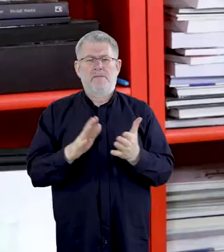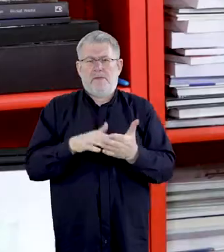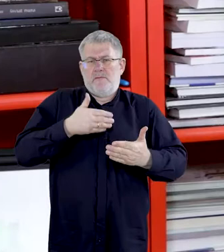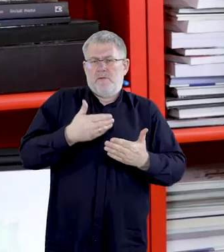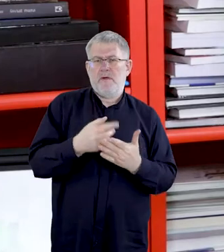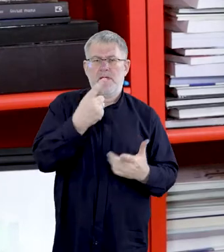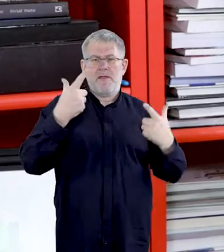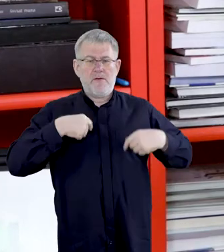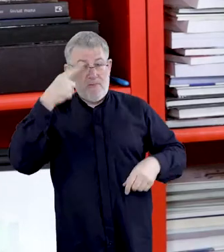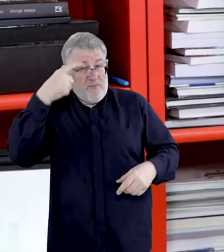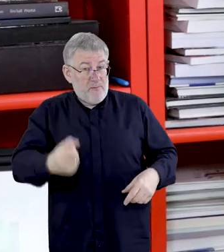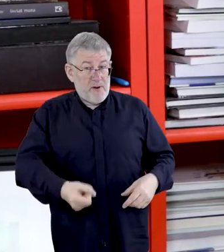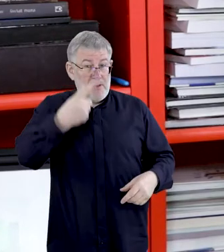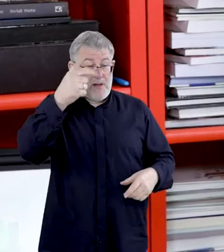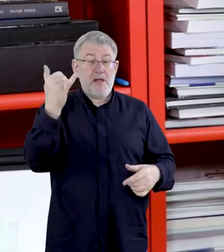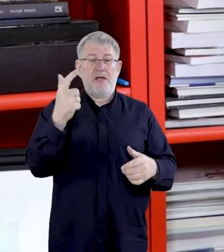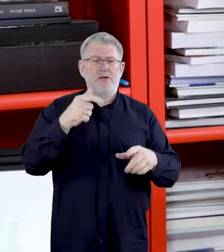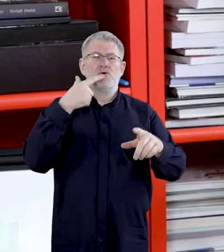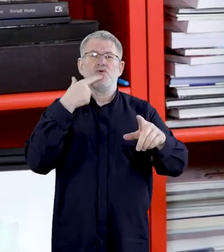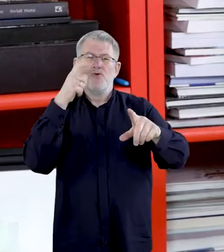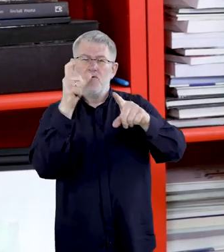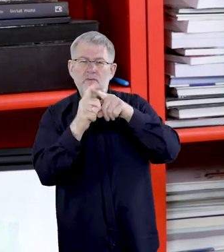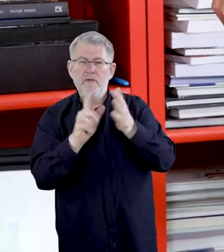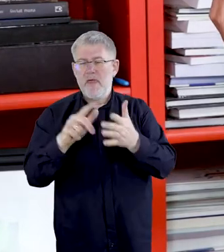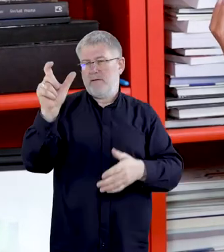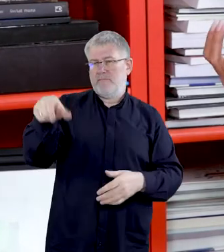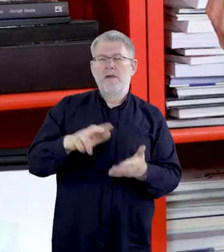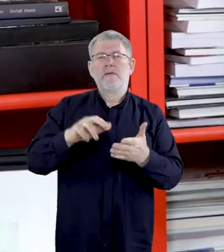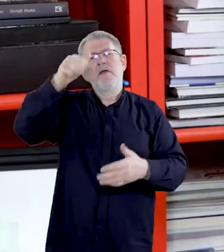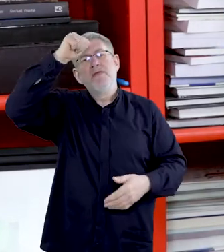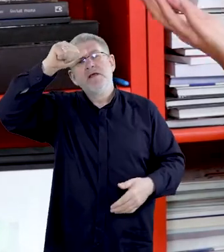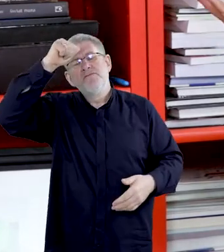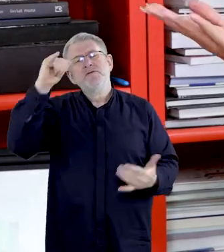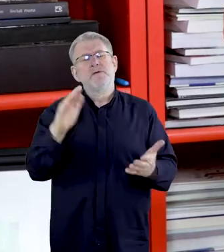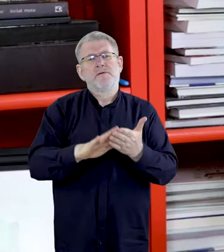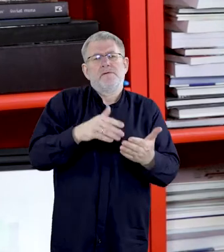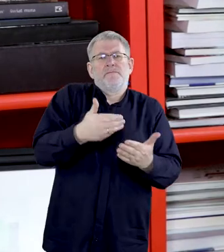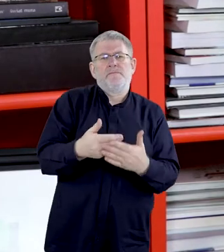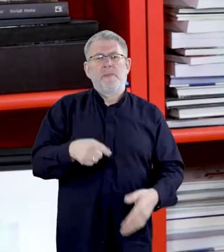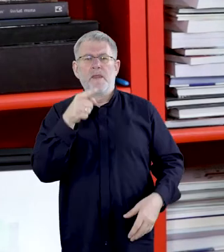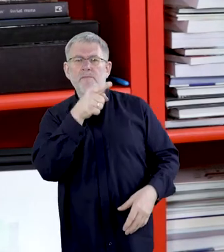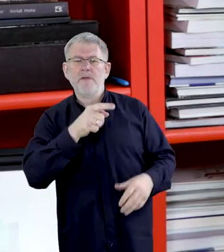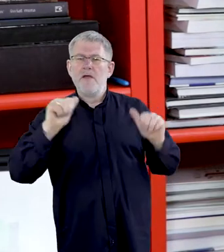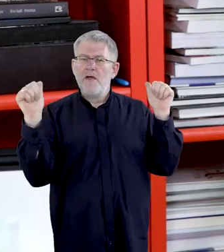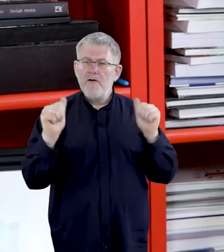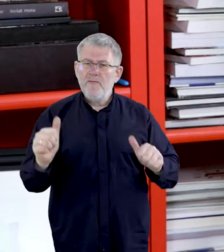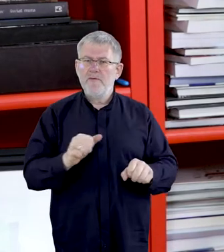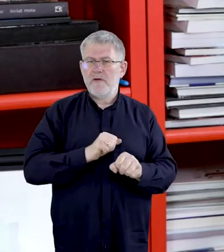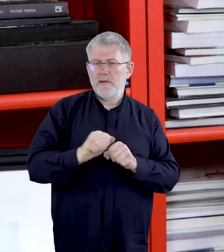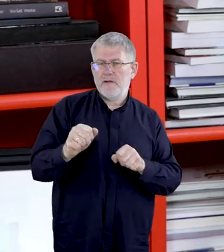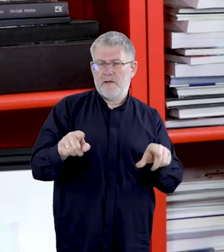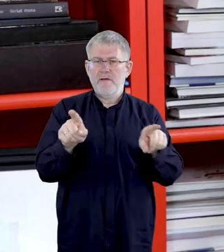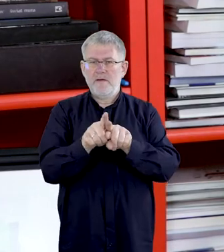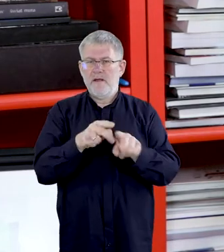jedna osoba wymyśli jakieś określenie na kogoś, czy na przykład nazwisko? Ponieważ pani Iwona jest